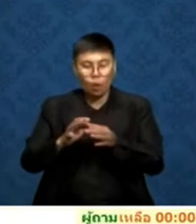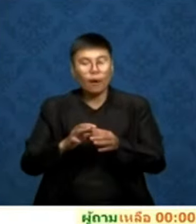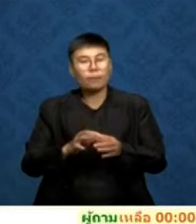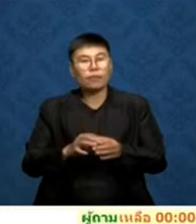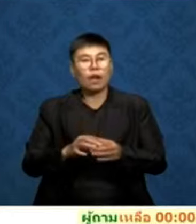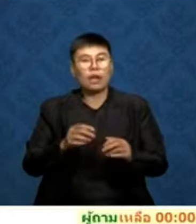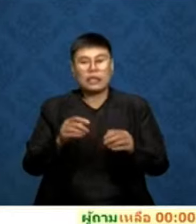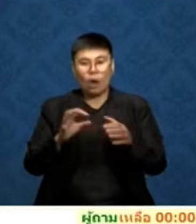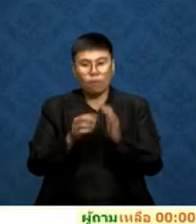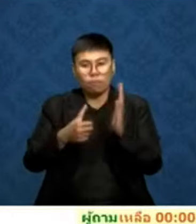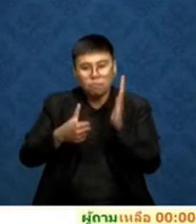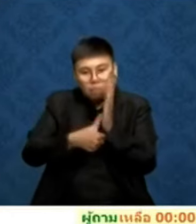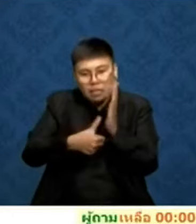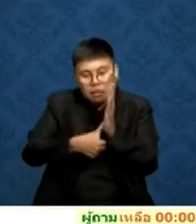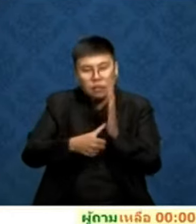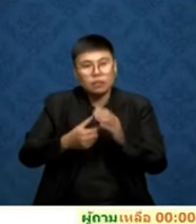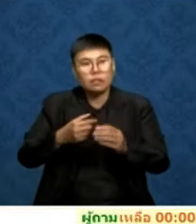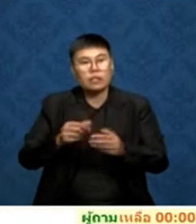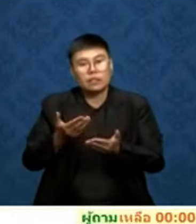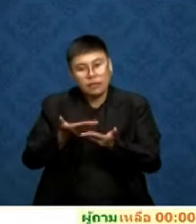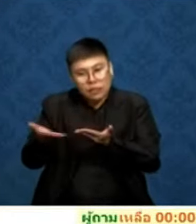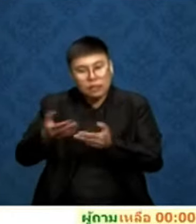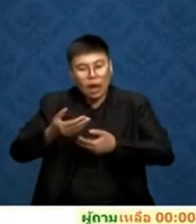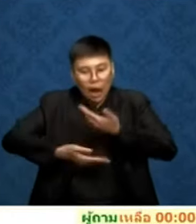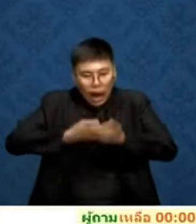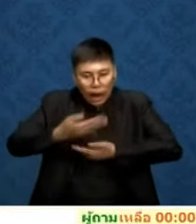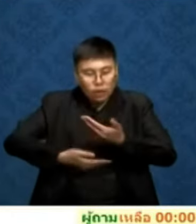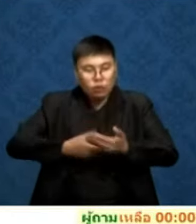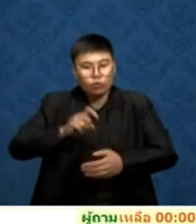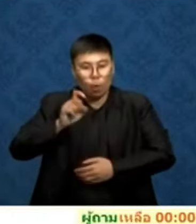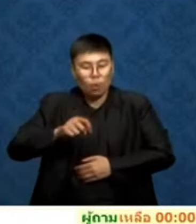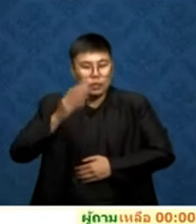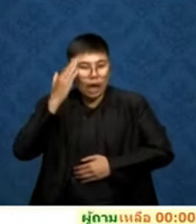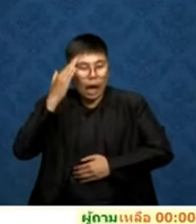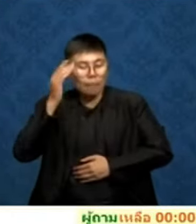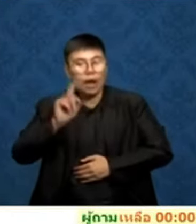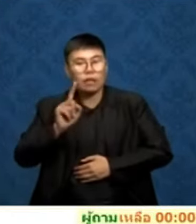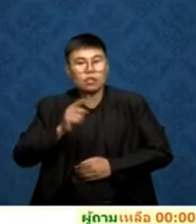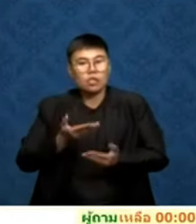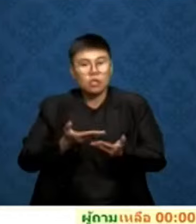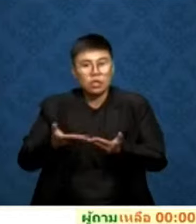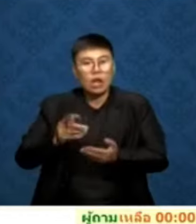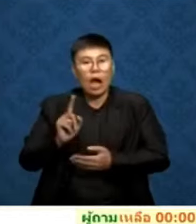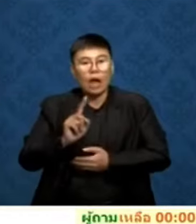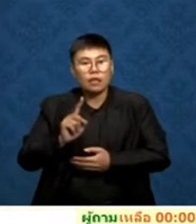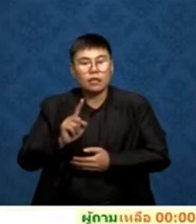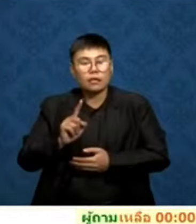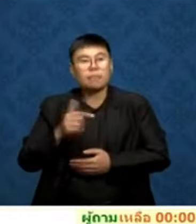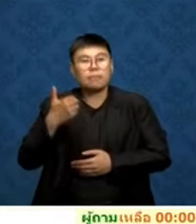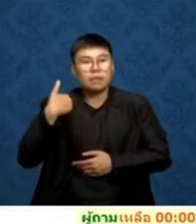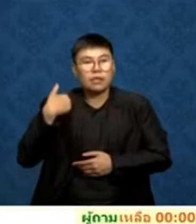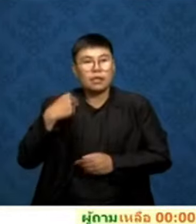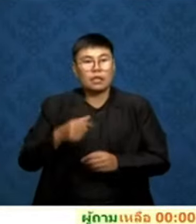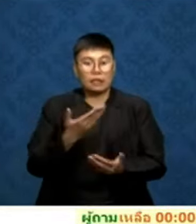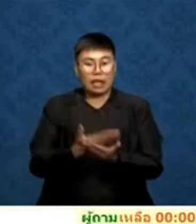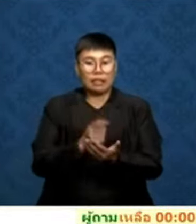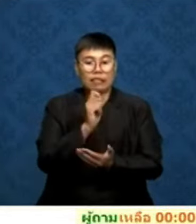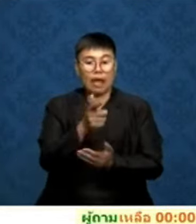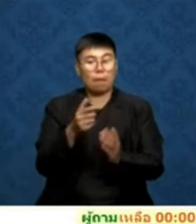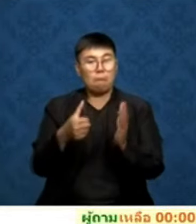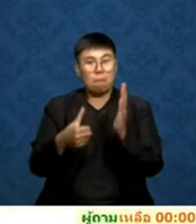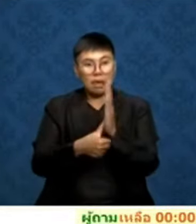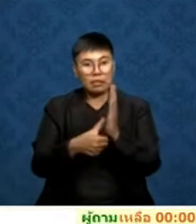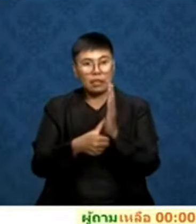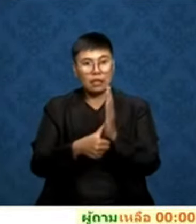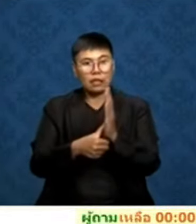เพื่อให้มั่นใจว่าเมื่อคุณมีการซื้อขายเหล่านี้เนี่ยนะเราจะต้องทราบว่าคุณซื้อขายอะไรและได้รับการเสียภาษีที่ถูกต้อง